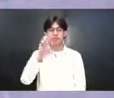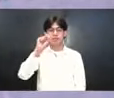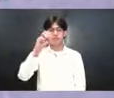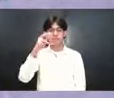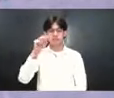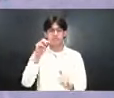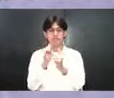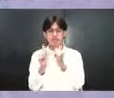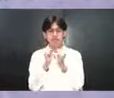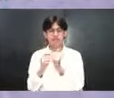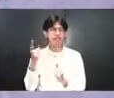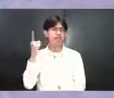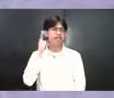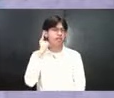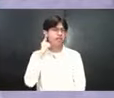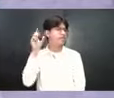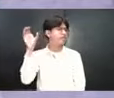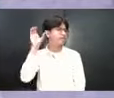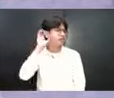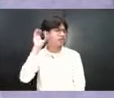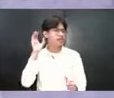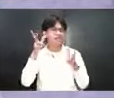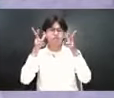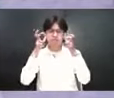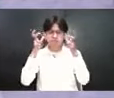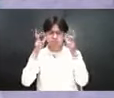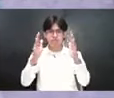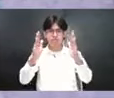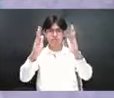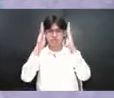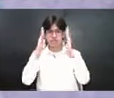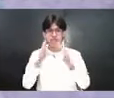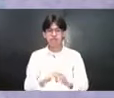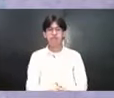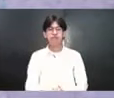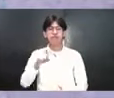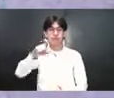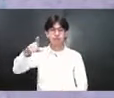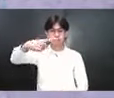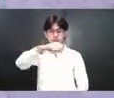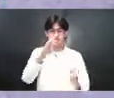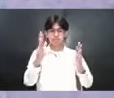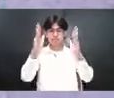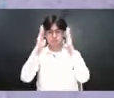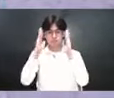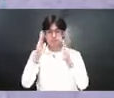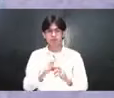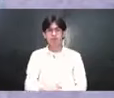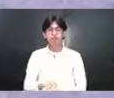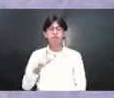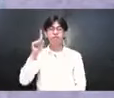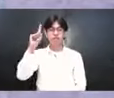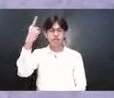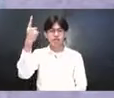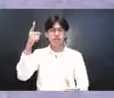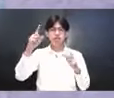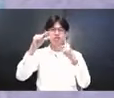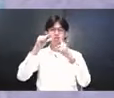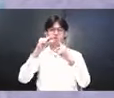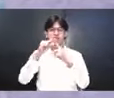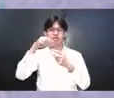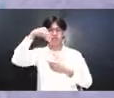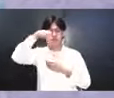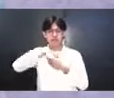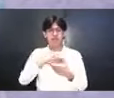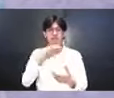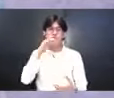hear. Hear. Makinig. It is the first word of the